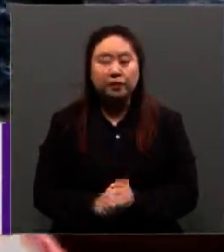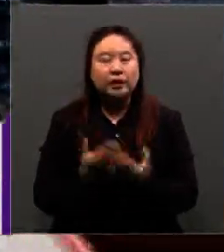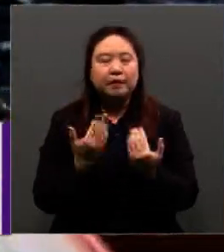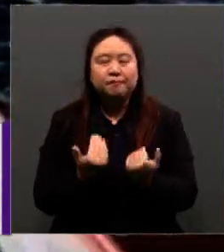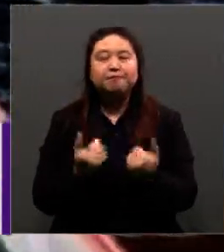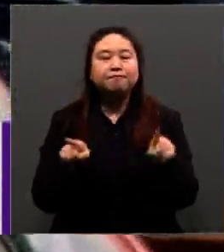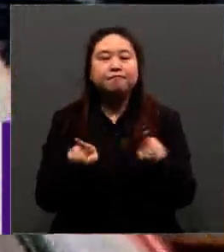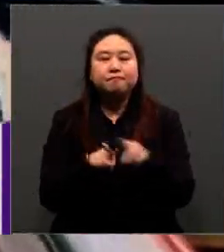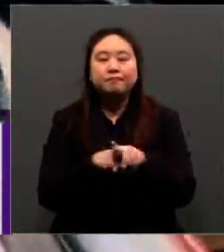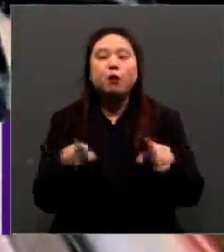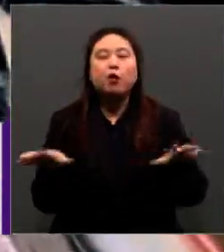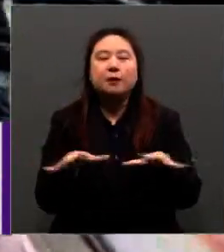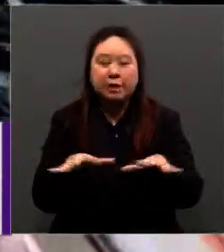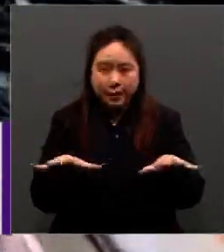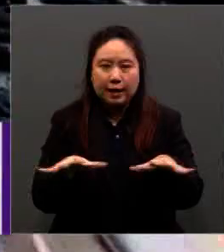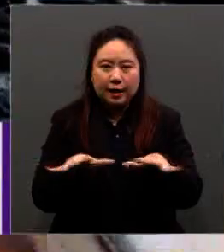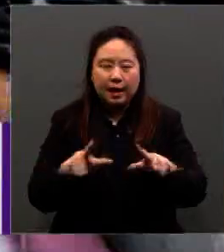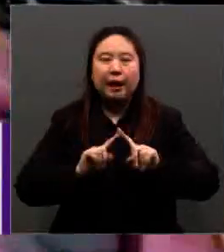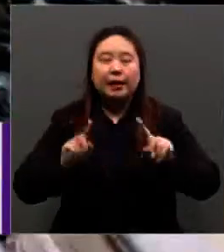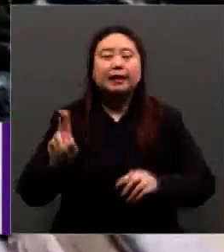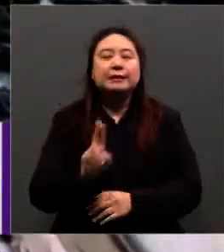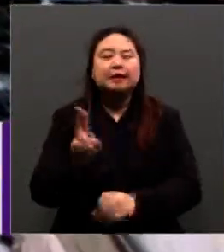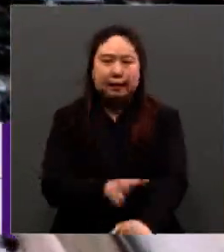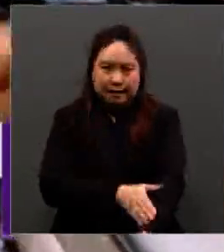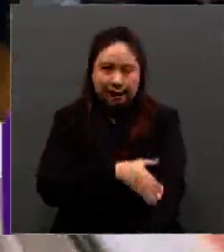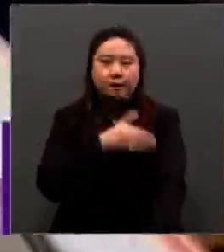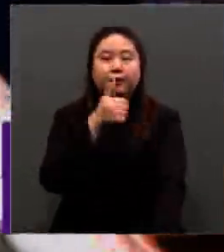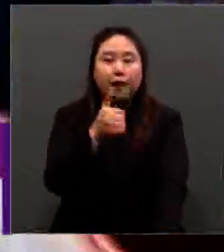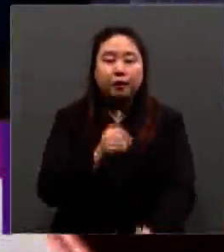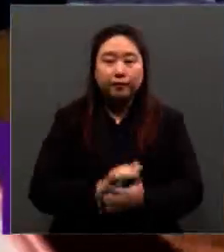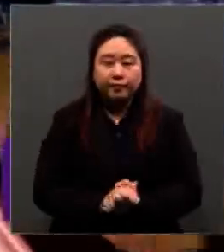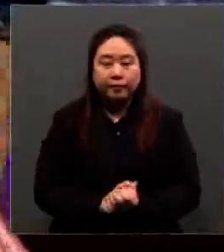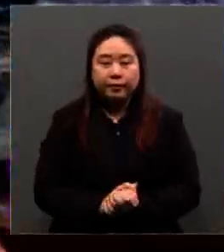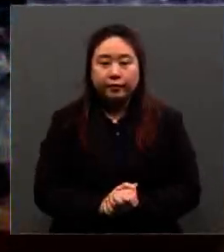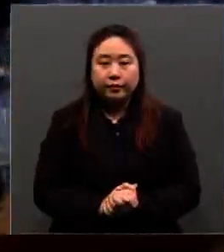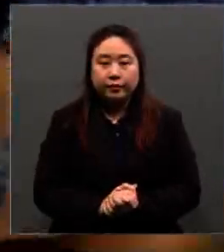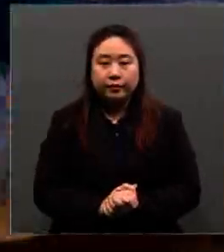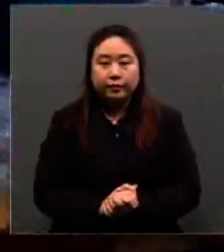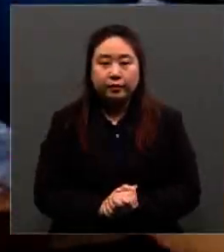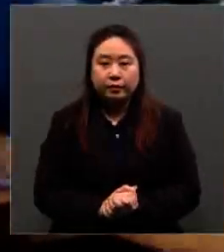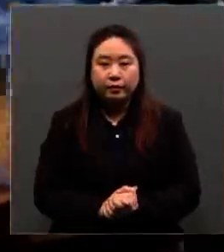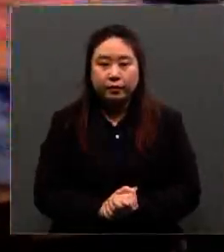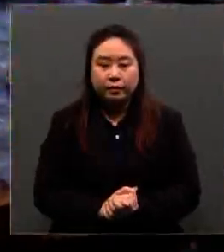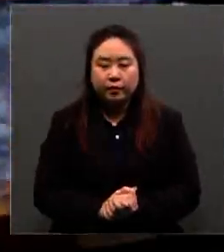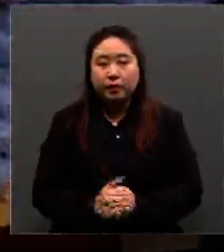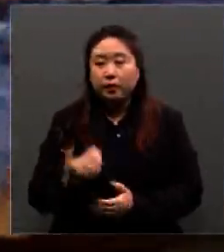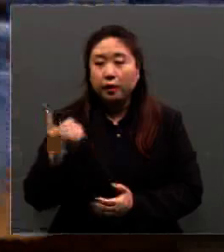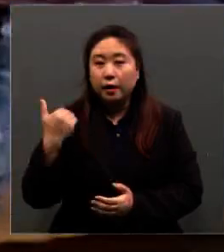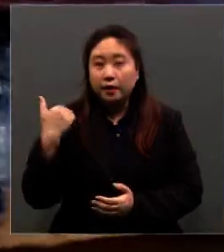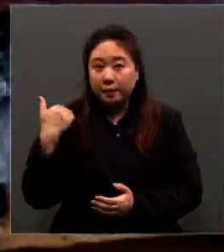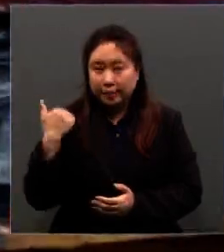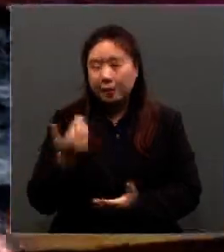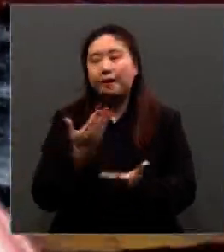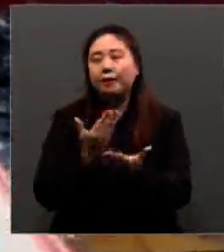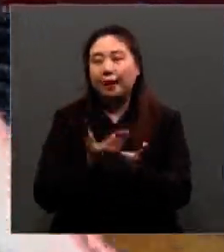แต่เนื้อดีจะได้ใช้แล้วใช้ได้นานและคุ้มค่าคร ับแล้วก็ทางร้านมีโปรอะไรบ้างครับผม ก็จะมีราคาที่พิเศษให้กับลูก